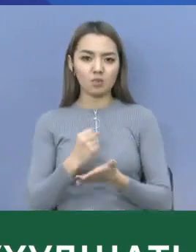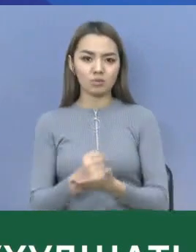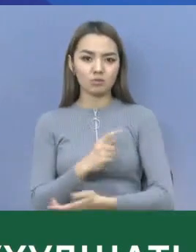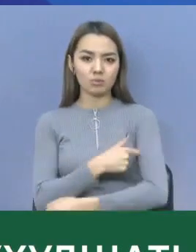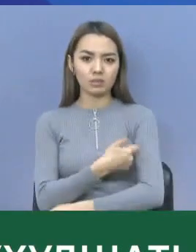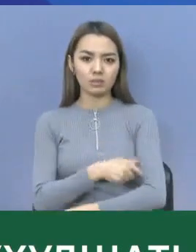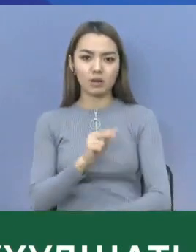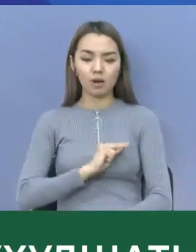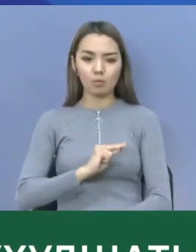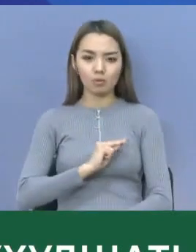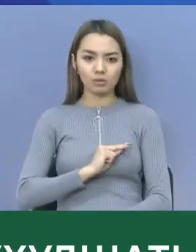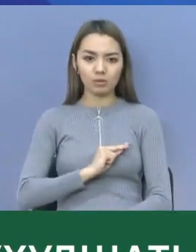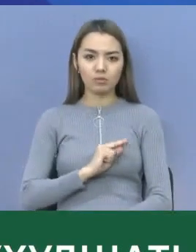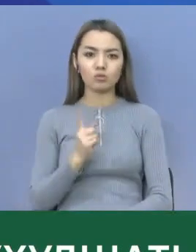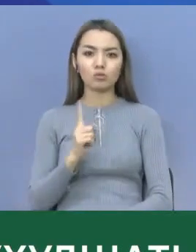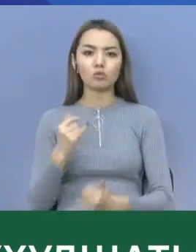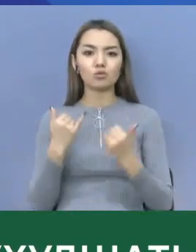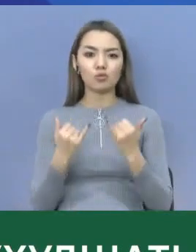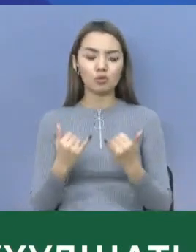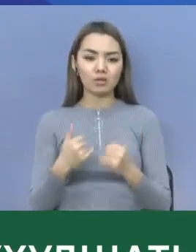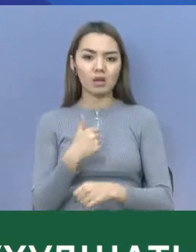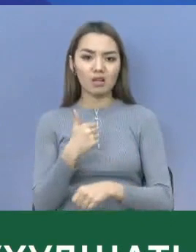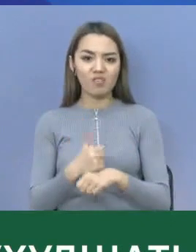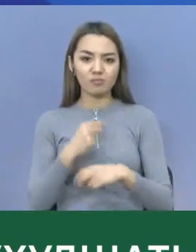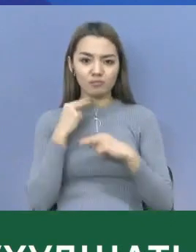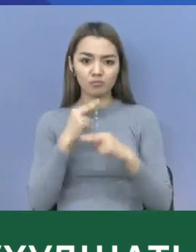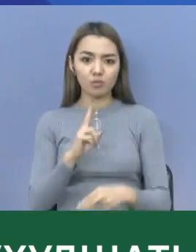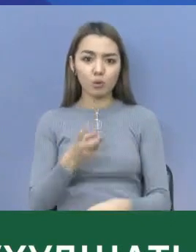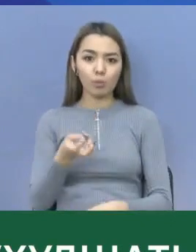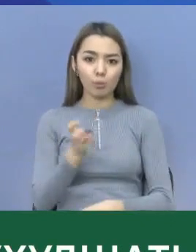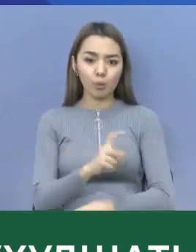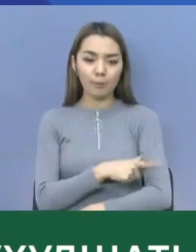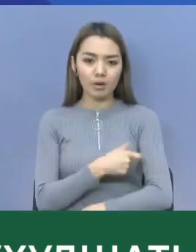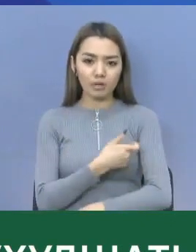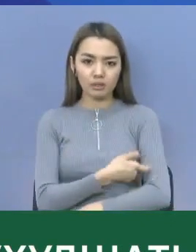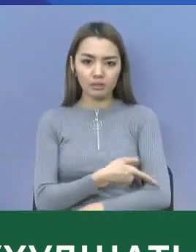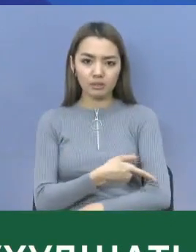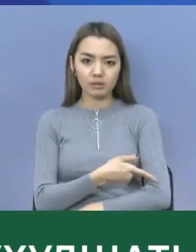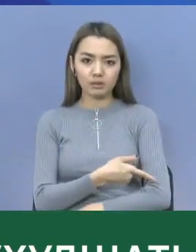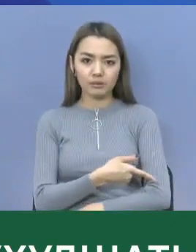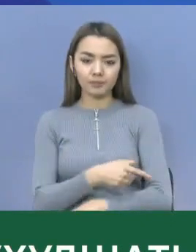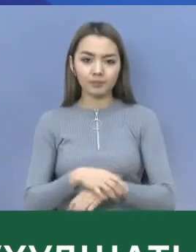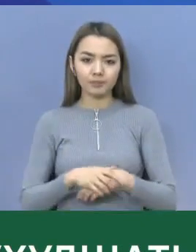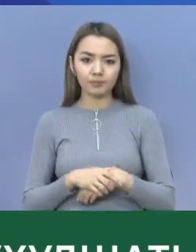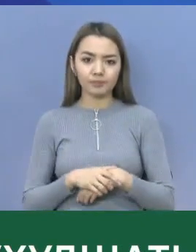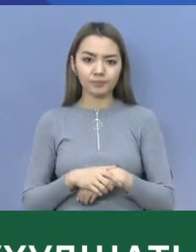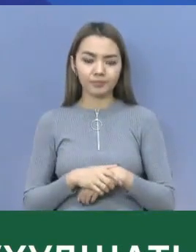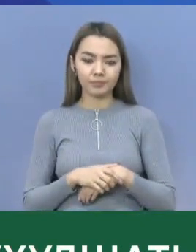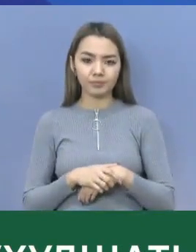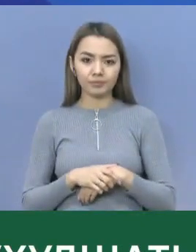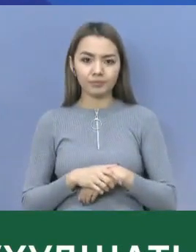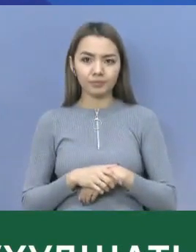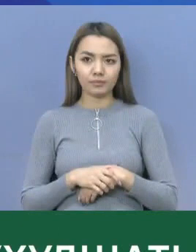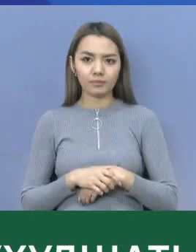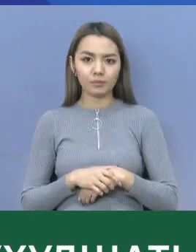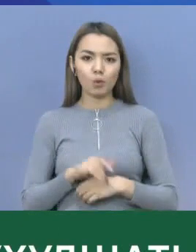медицинских работников, что на сегодня основная часть, кто обращается в поликлинике с симптомами острых респираторных вирусных